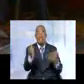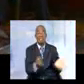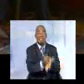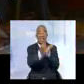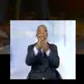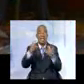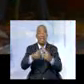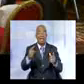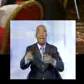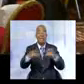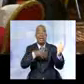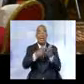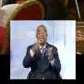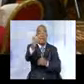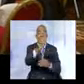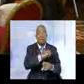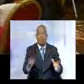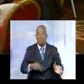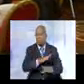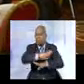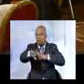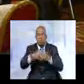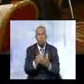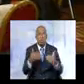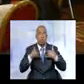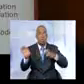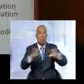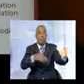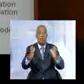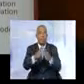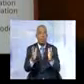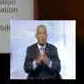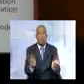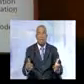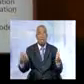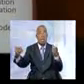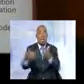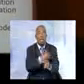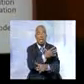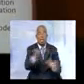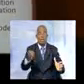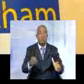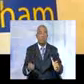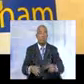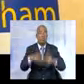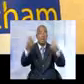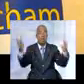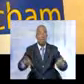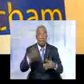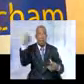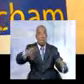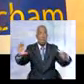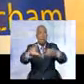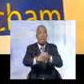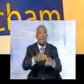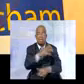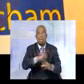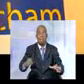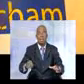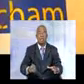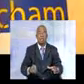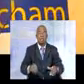interventions. Les opportunités offertes par le Programme national de développement, le nouveau cadre réglementaire du partenariat public-privé avec Isaac